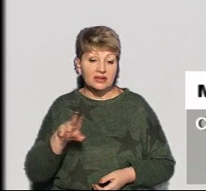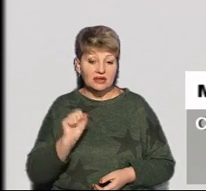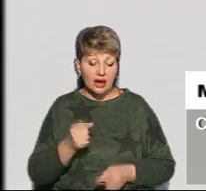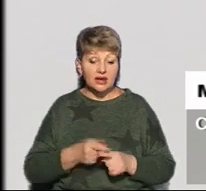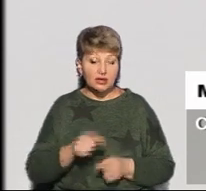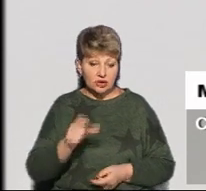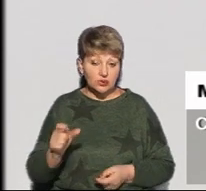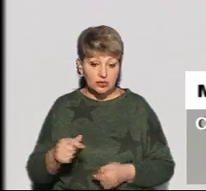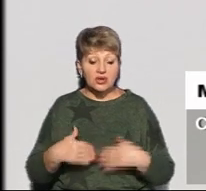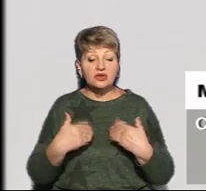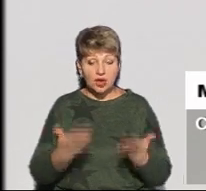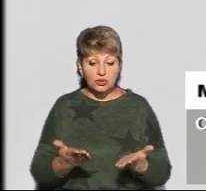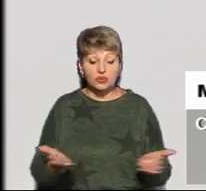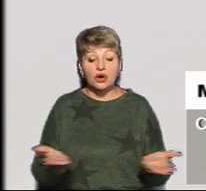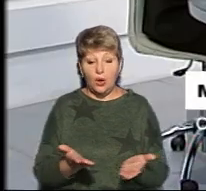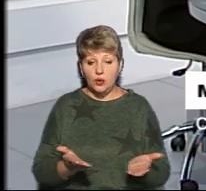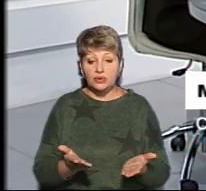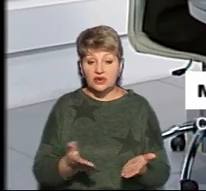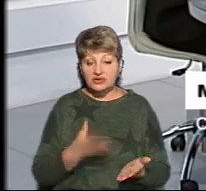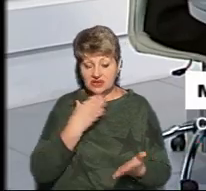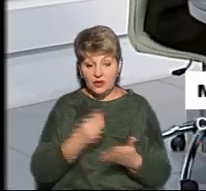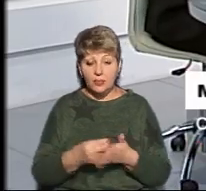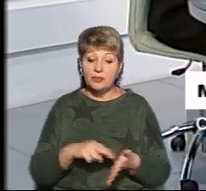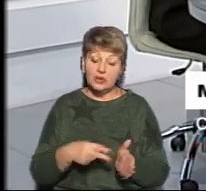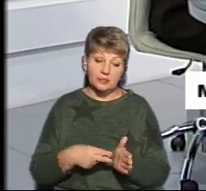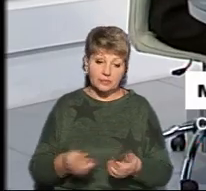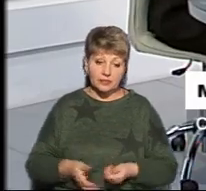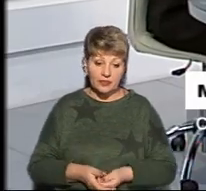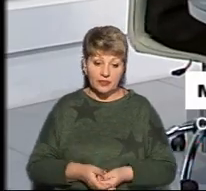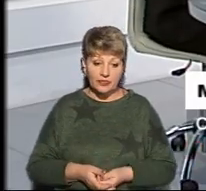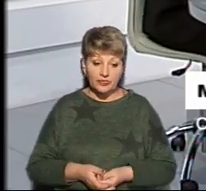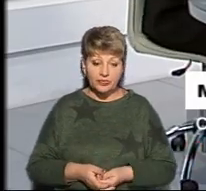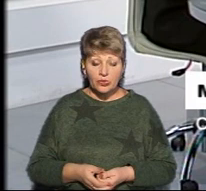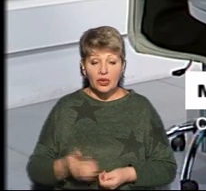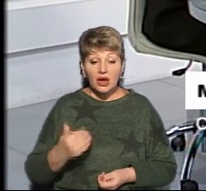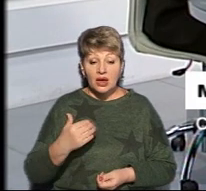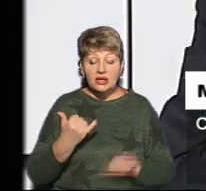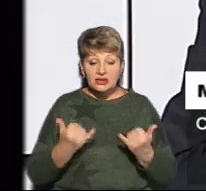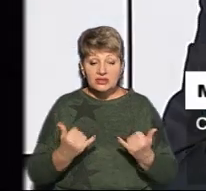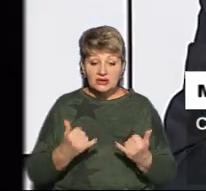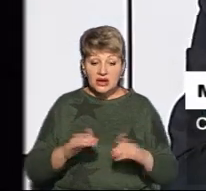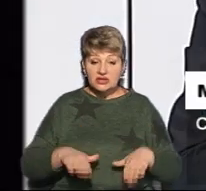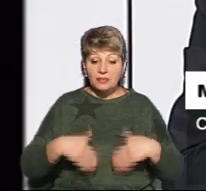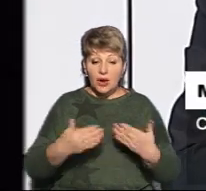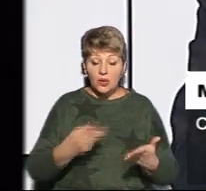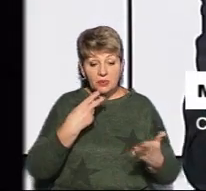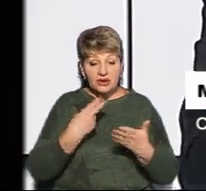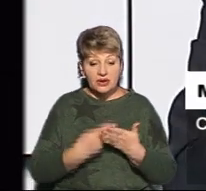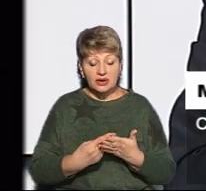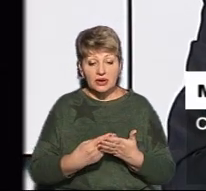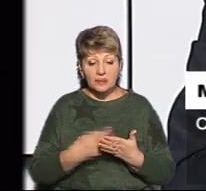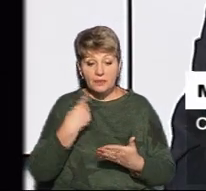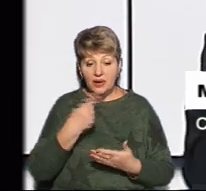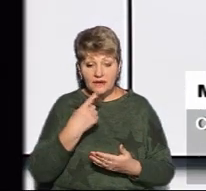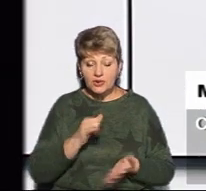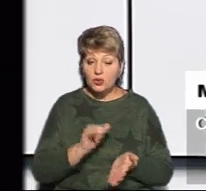люди зададуть до певної міри якийсь там тон. Наразі пропоную поговорити, як пройшли вибори в двох найбільших містах області – це Умань і Сміла.